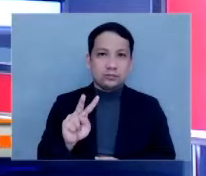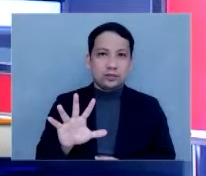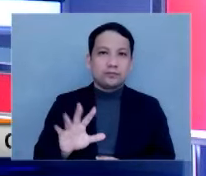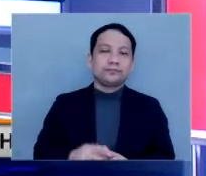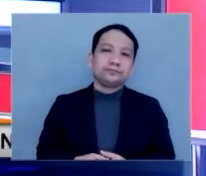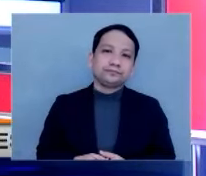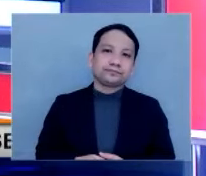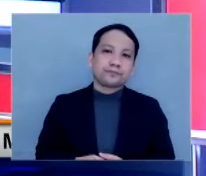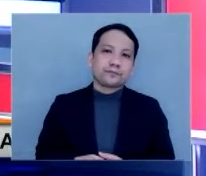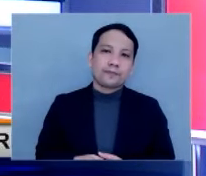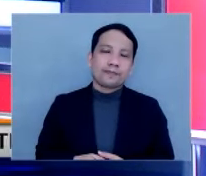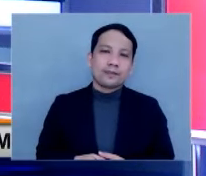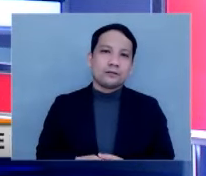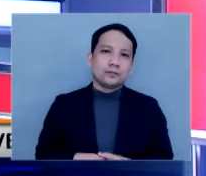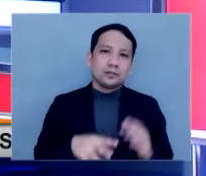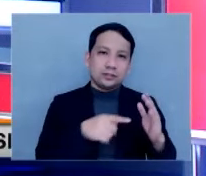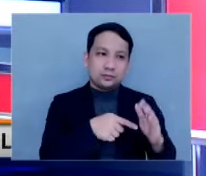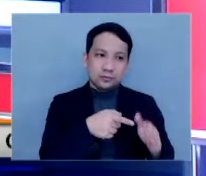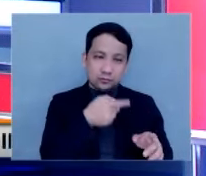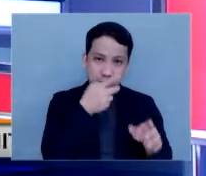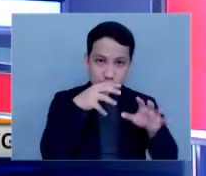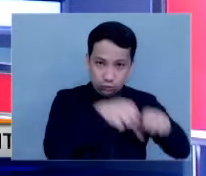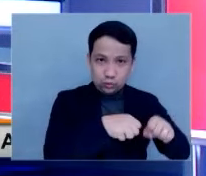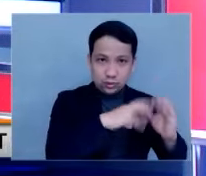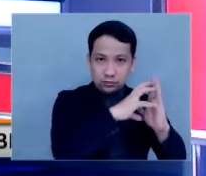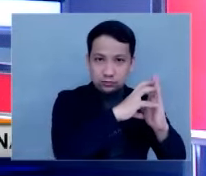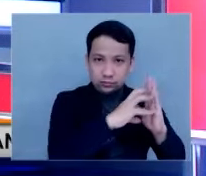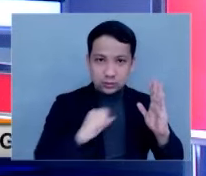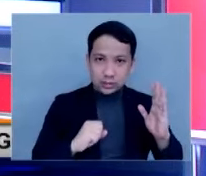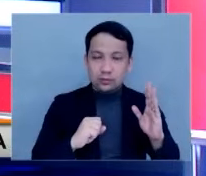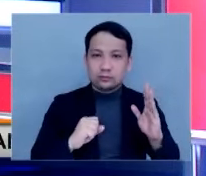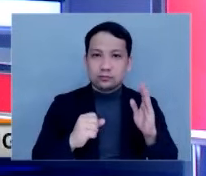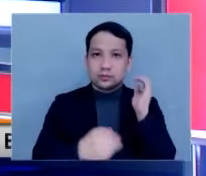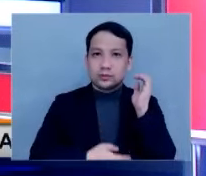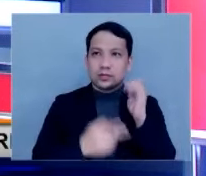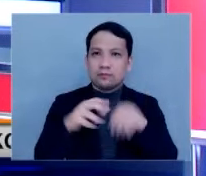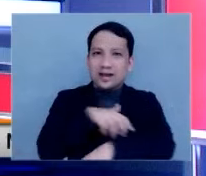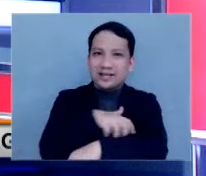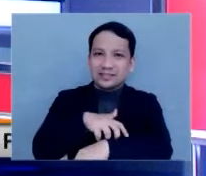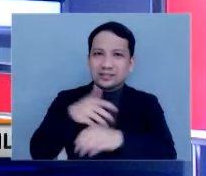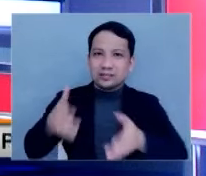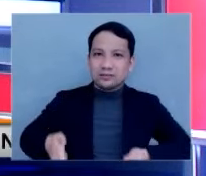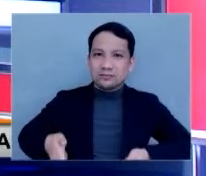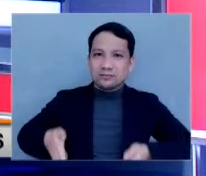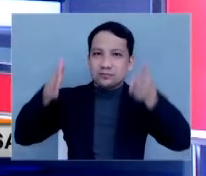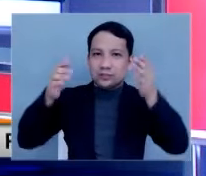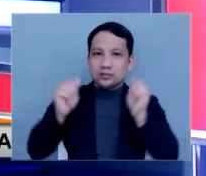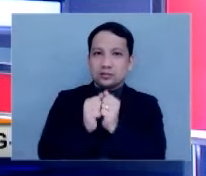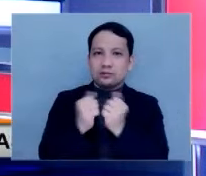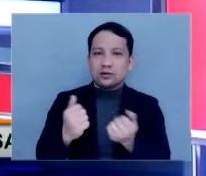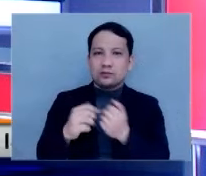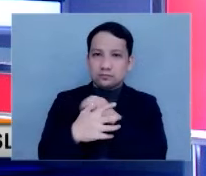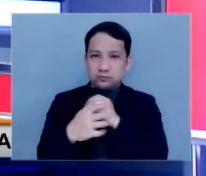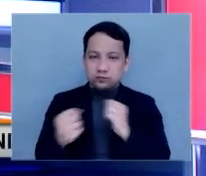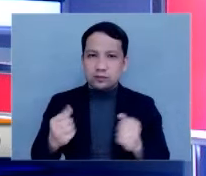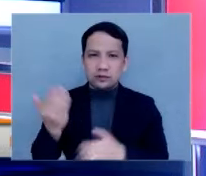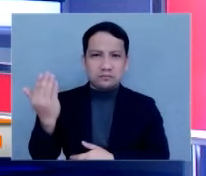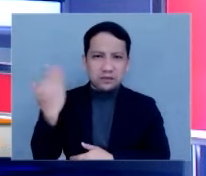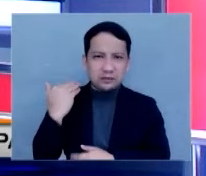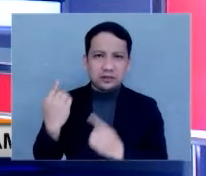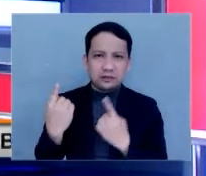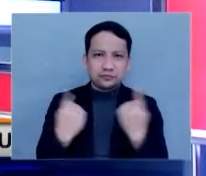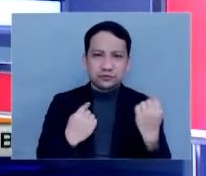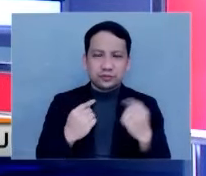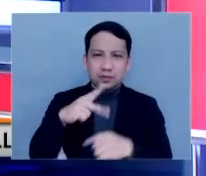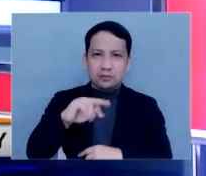Arestado ang inihinala scam hub sa loob ng isang residential building sa Makati. Konektado rin daw ito sa mga scam na dating ginagawa sa mga Pogo